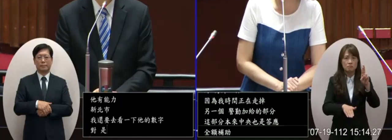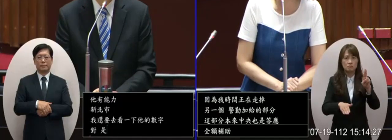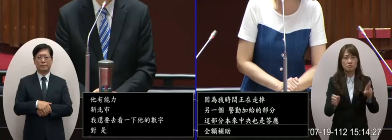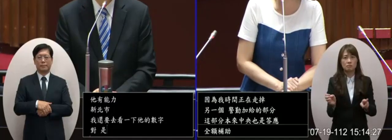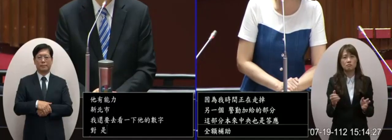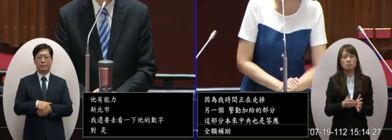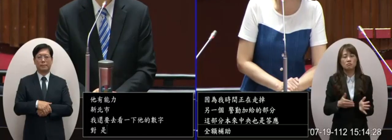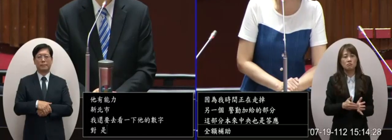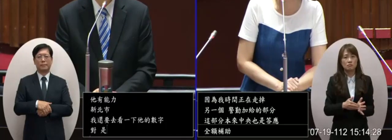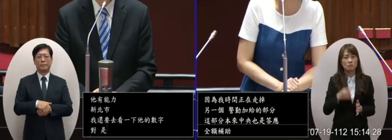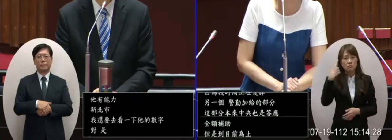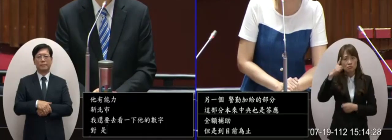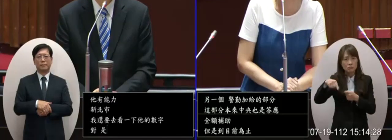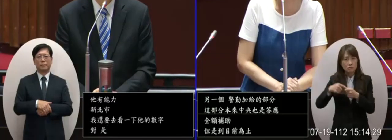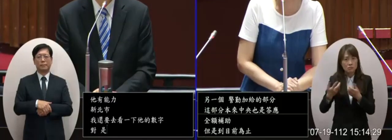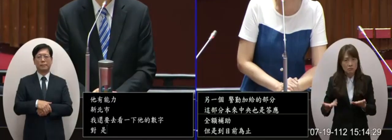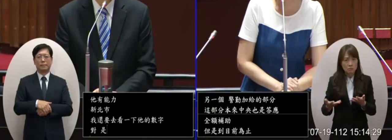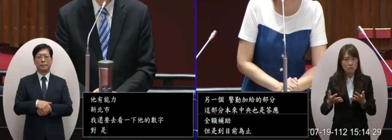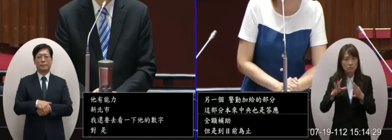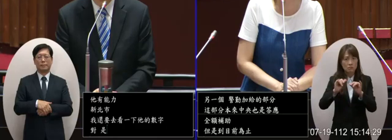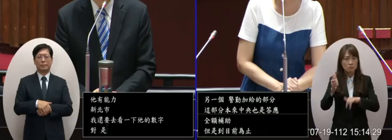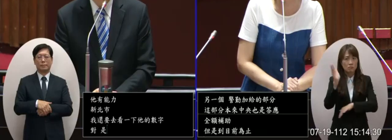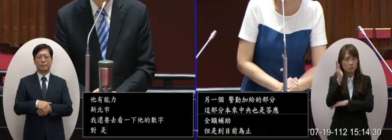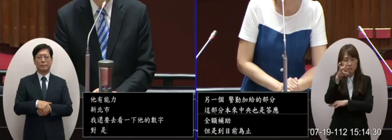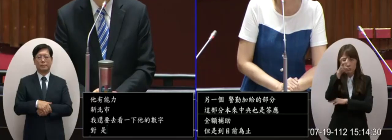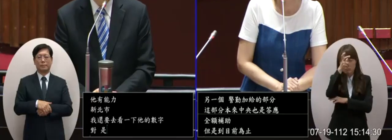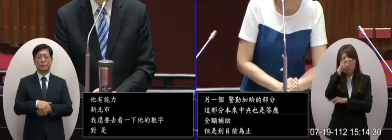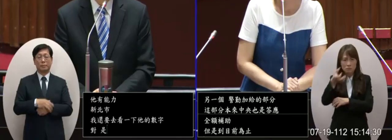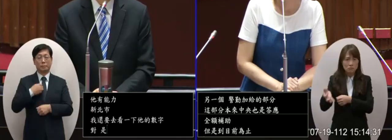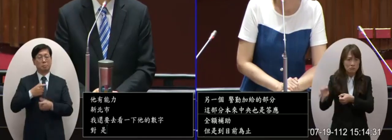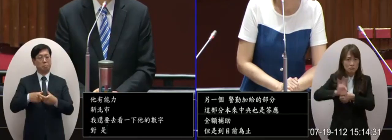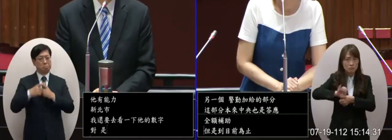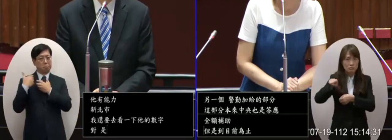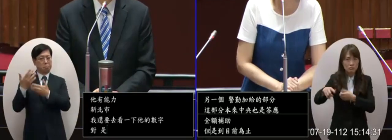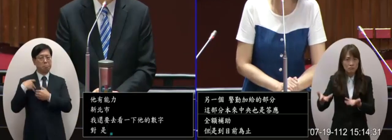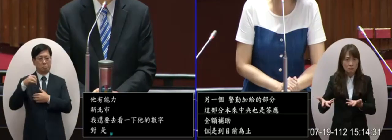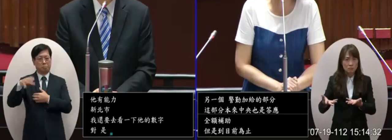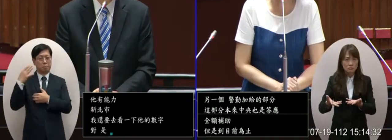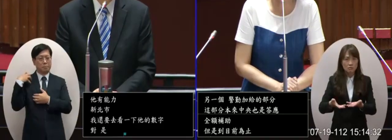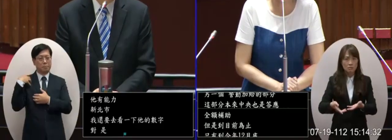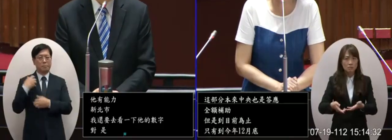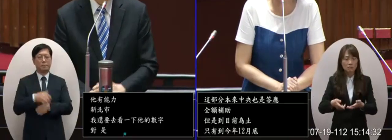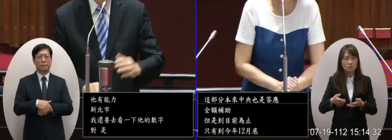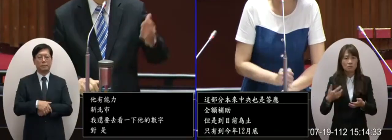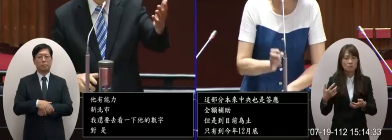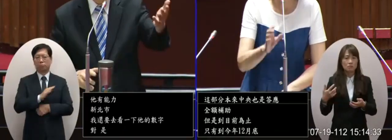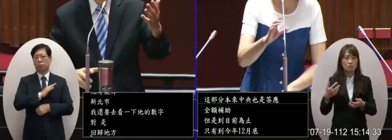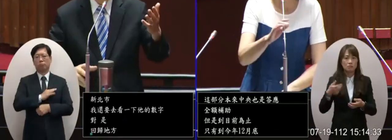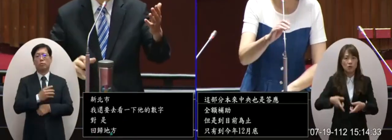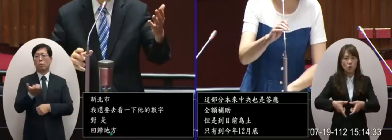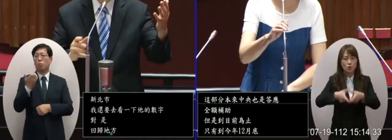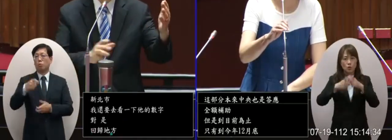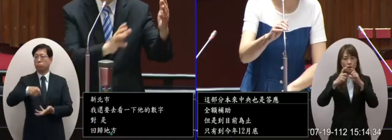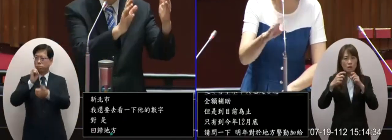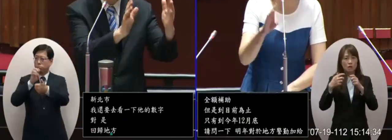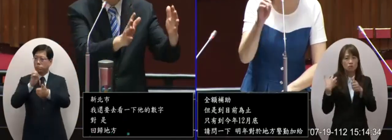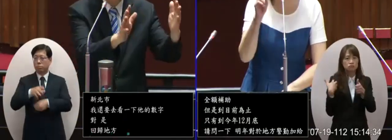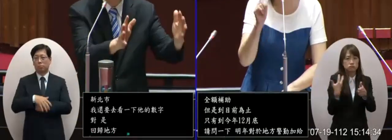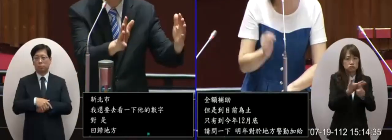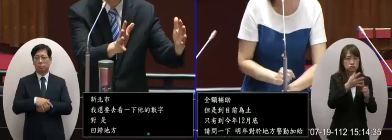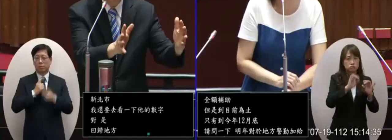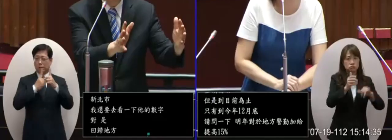年对于地方的警情加紧提高15%， 回归地方 就回归地方了。 当然，这就是我刚才跟你讲